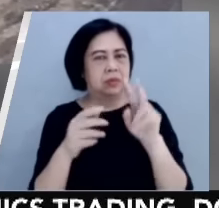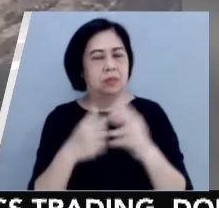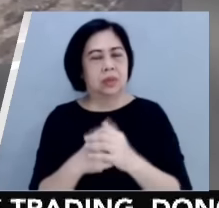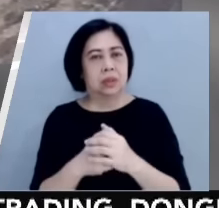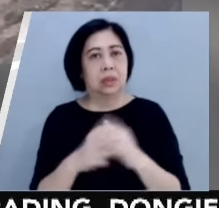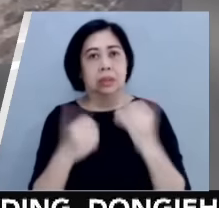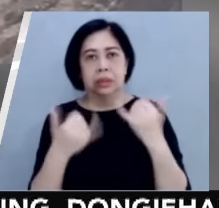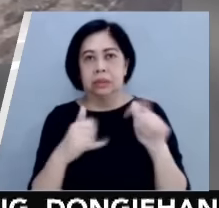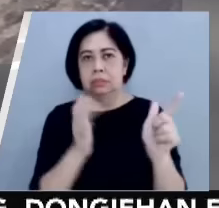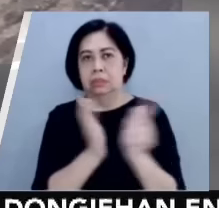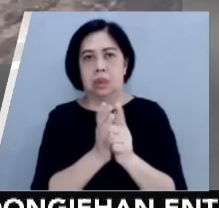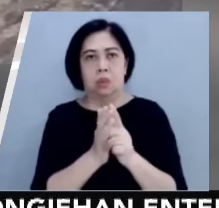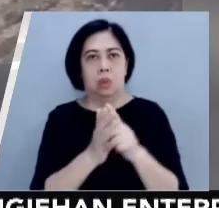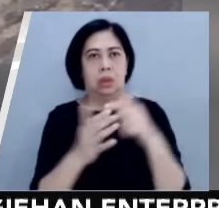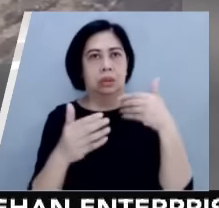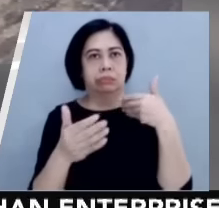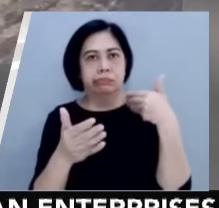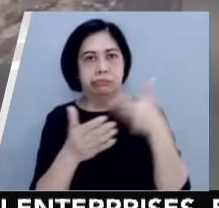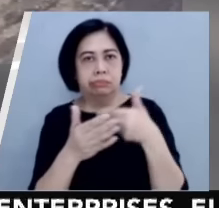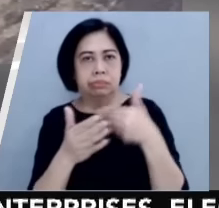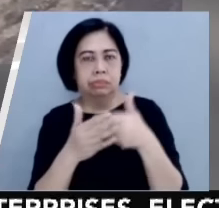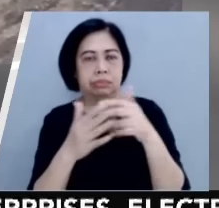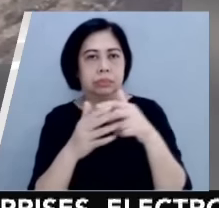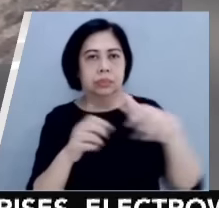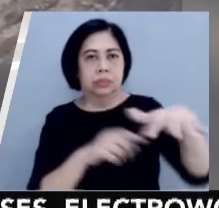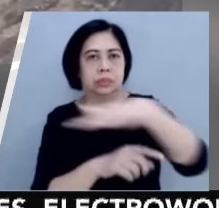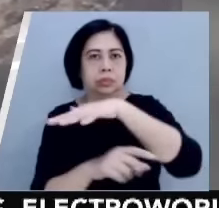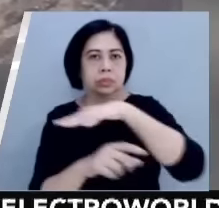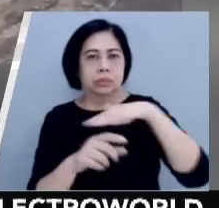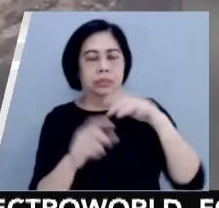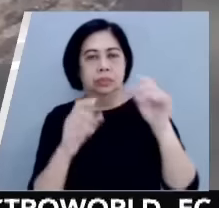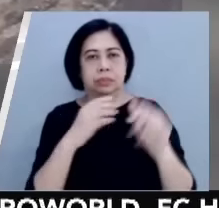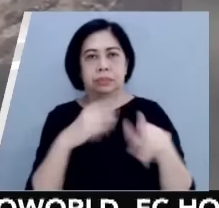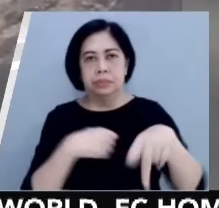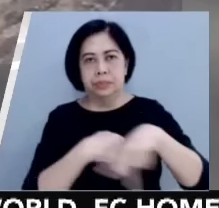rin ang paglapit sa 4-kilometer radius permanent danger zone nito.